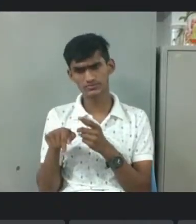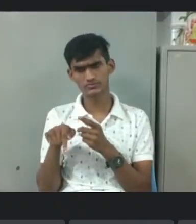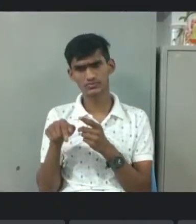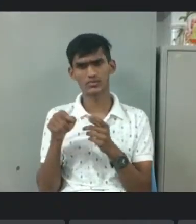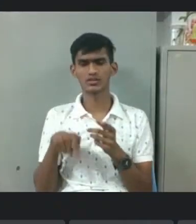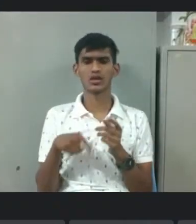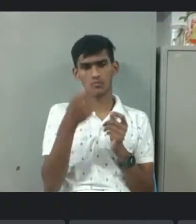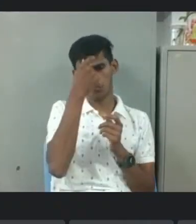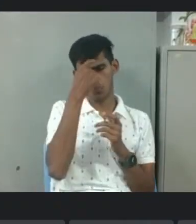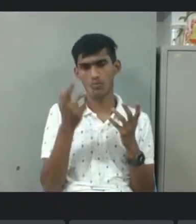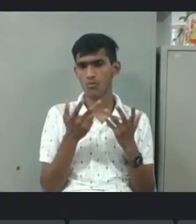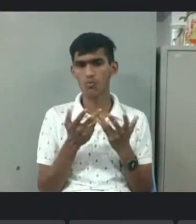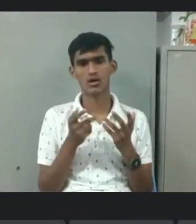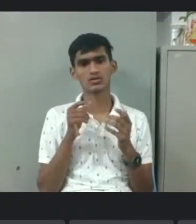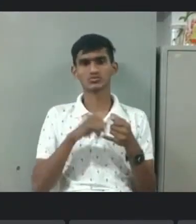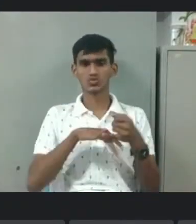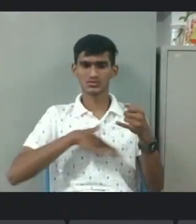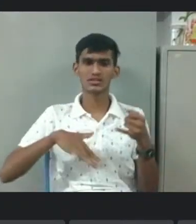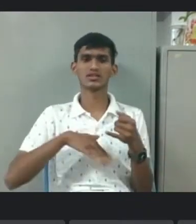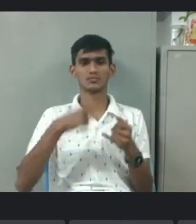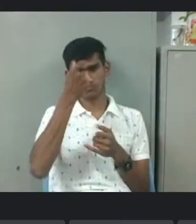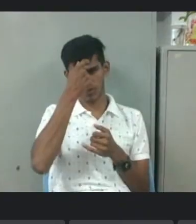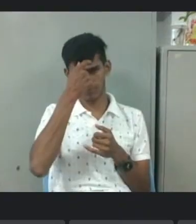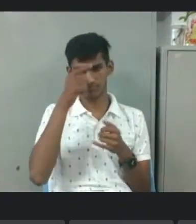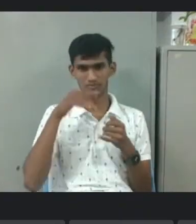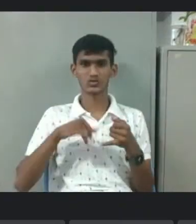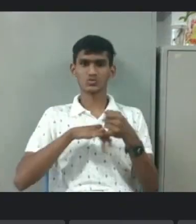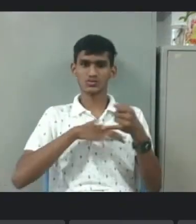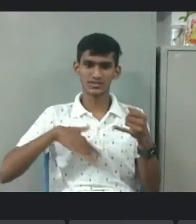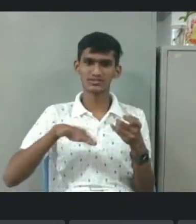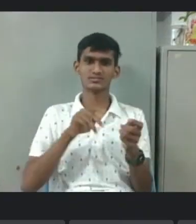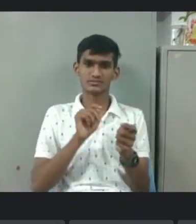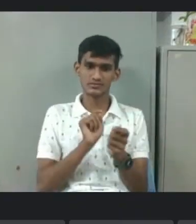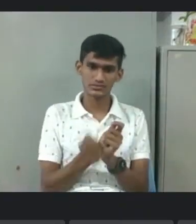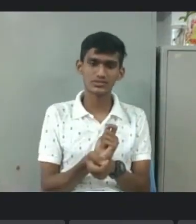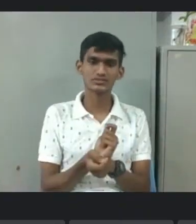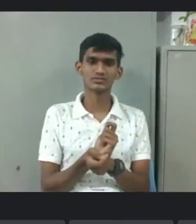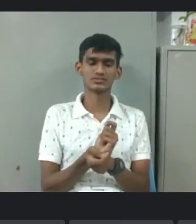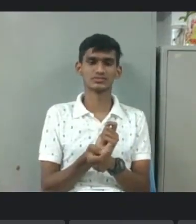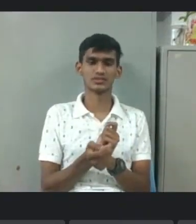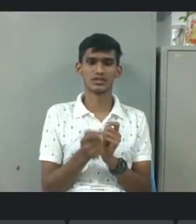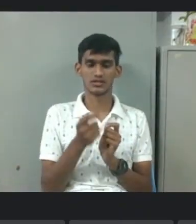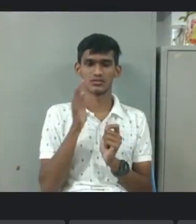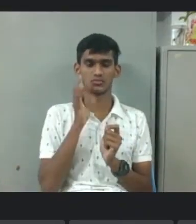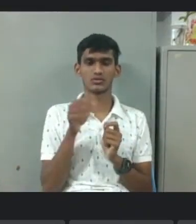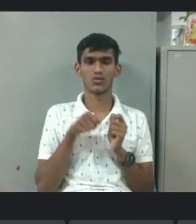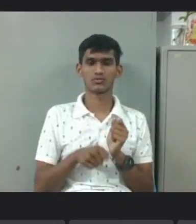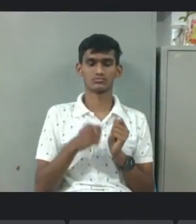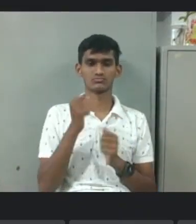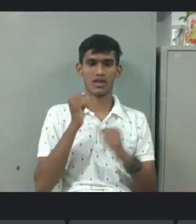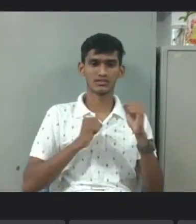നമ്മുടെ സമൂഹത്തിൽ ഇപ്പോൾ സംഭവിച്ചുകൊണ്ടിരിക്കുന്നത്. ഇതിന് മാറ്റം വരുത്താനാണ് നമ്മൾ ഇതുപോലെയുള്ള ടോക്കുകളും ഒക്കെ നടത്തിക്കൊണ്ടിരിക്കുന്നത്. കാരണം